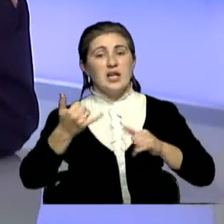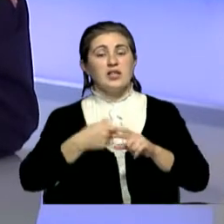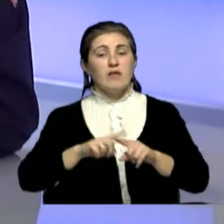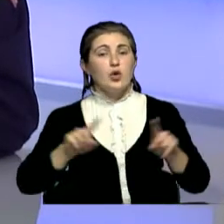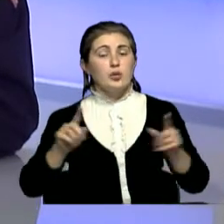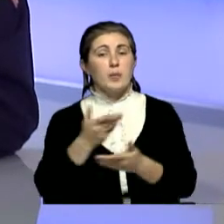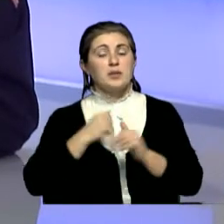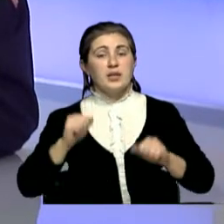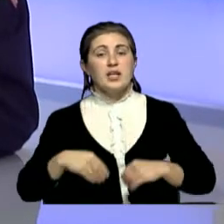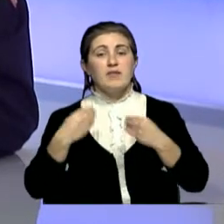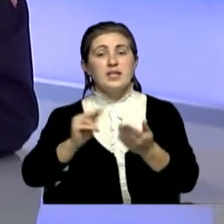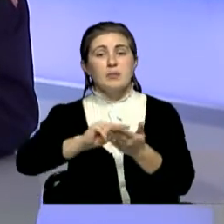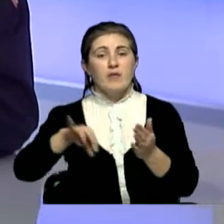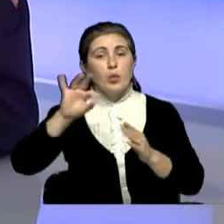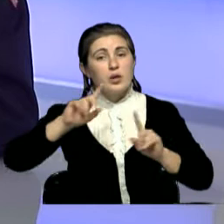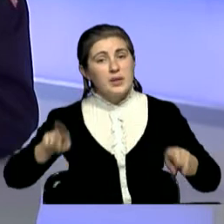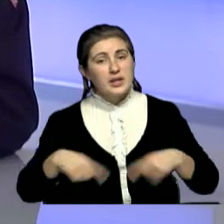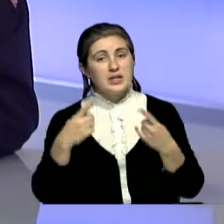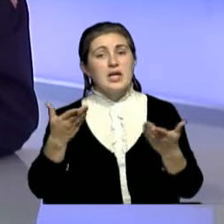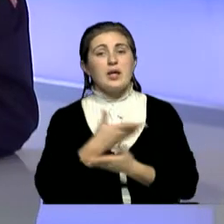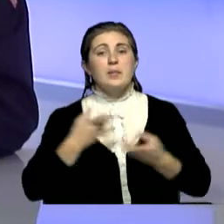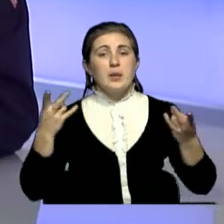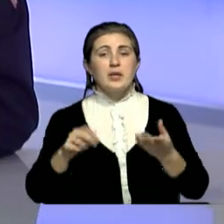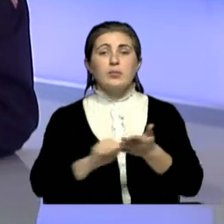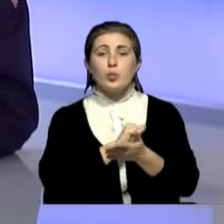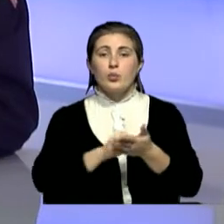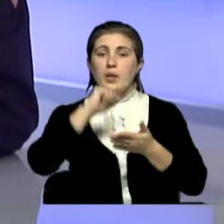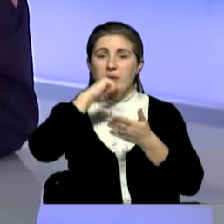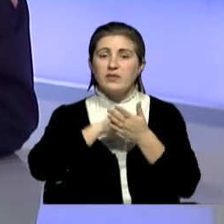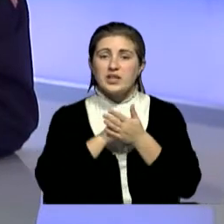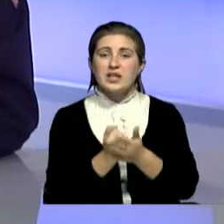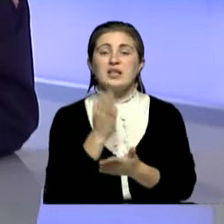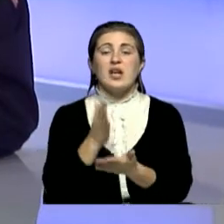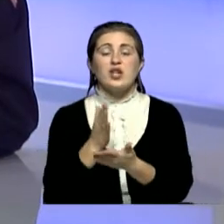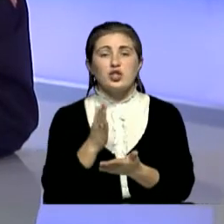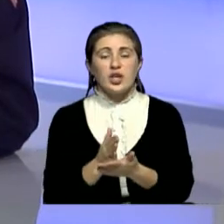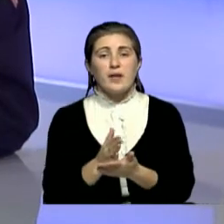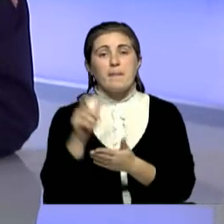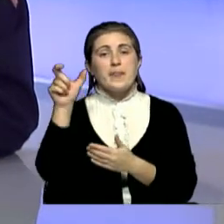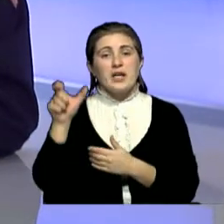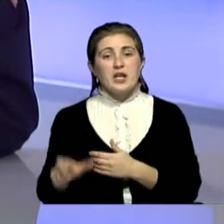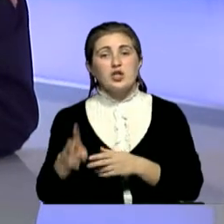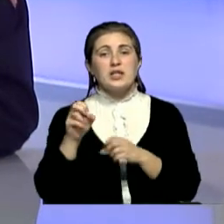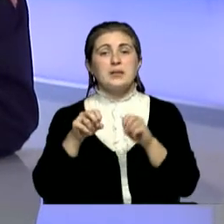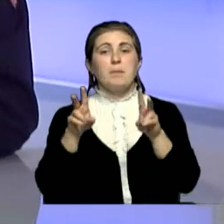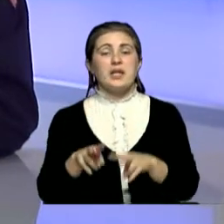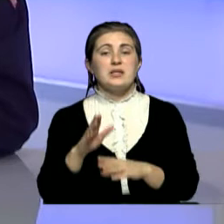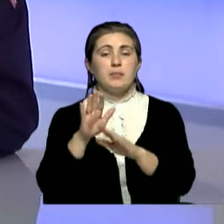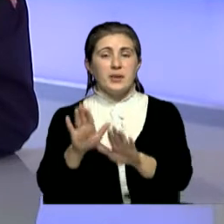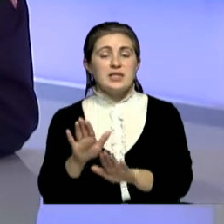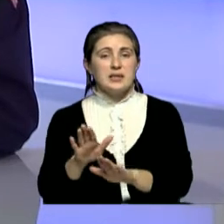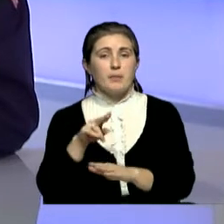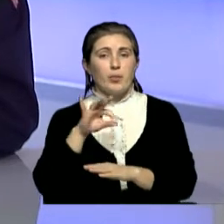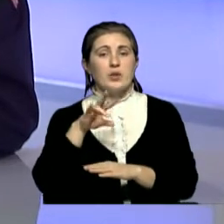выдать справку о реабилитации, нам необходимо документально подтвердить нахождение граждан на спецпоселении. С этой